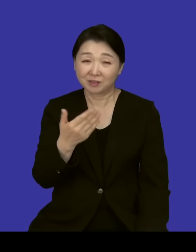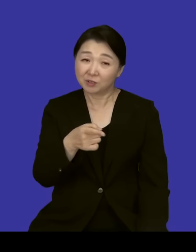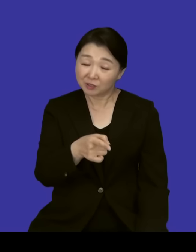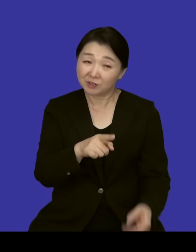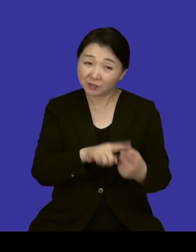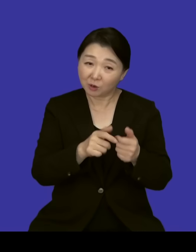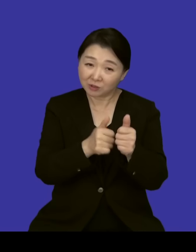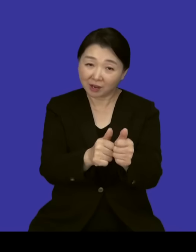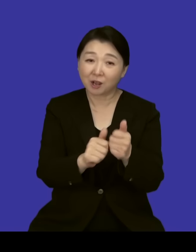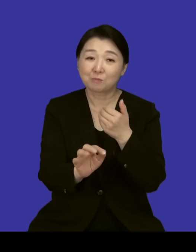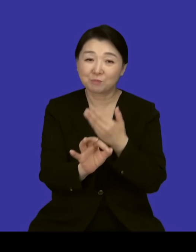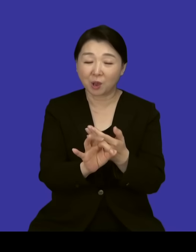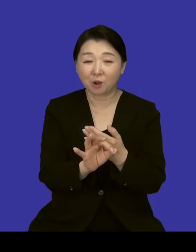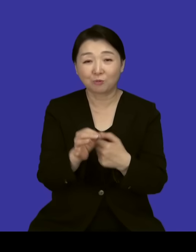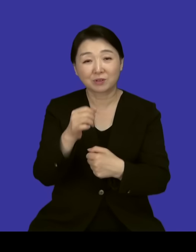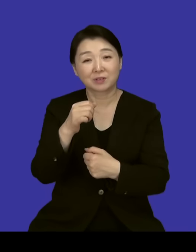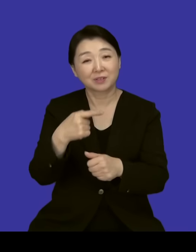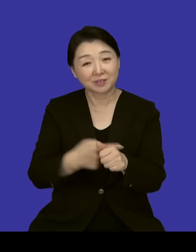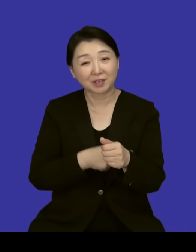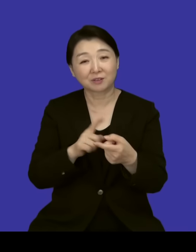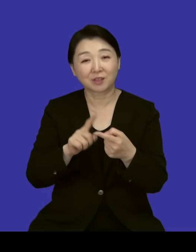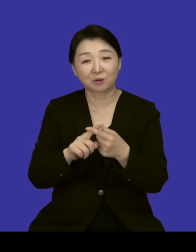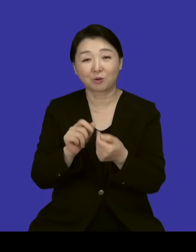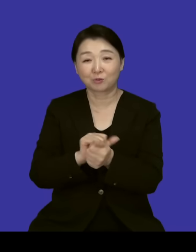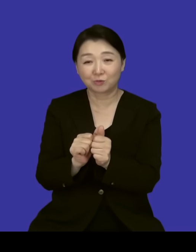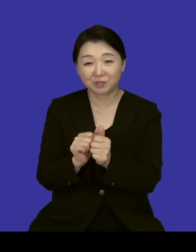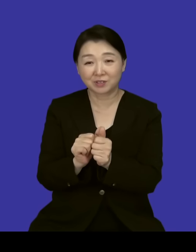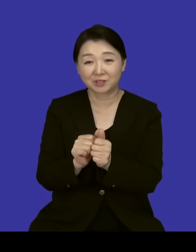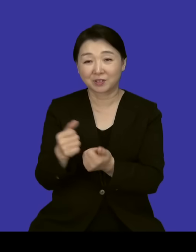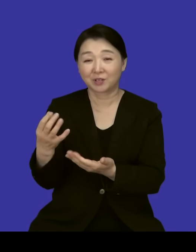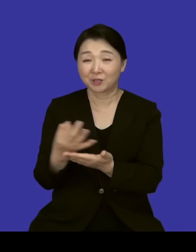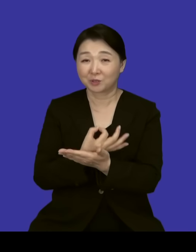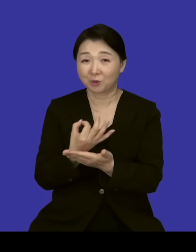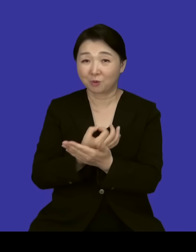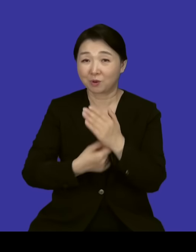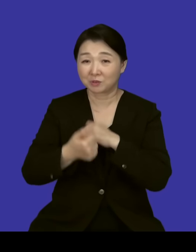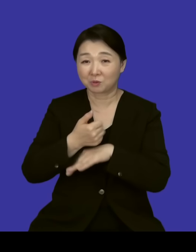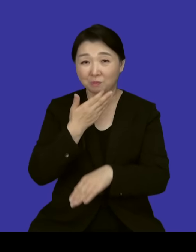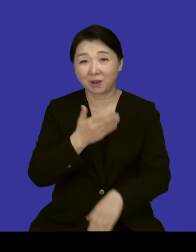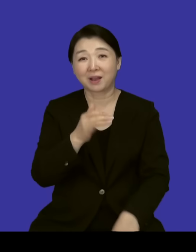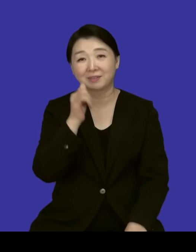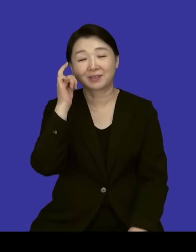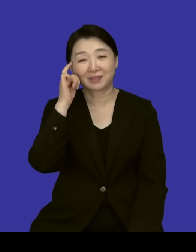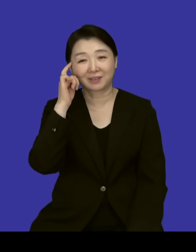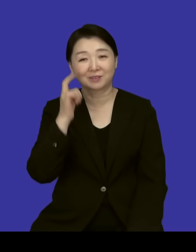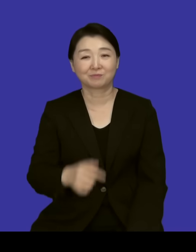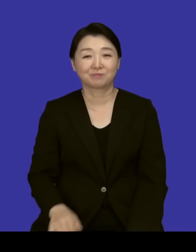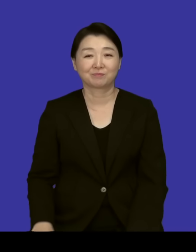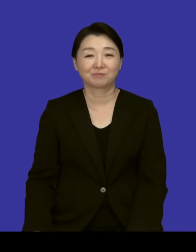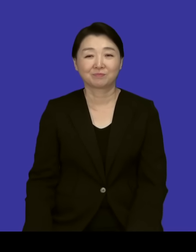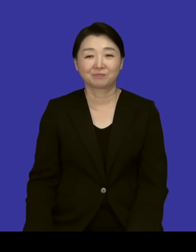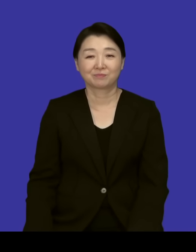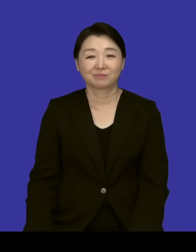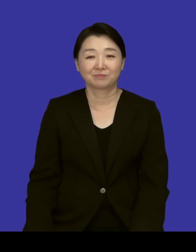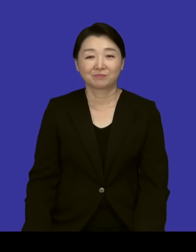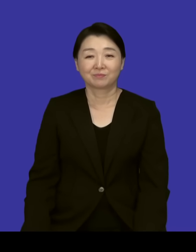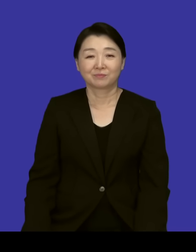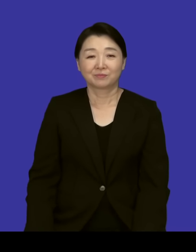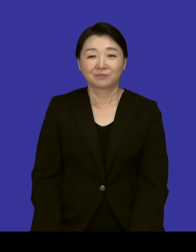우리도 이렇게 자연스럽게 주식으로 이렇게 성공을 할 수도 있겠구나라는 자신감도 조금 생겼습니다.